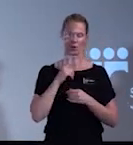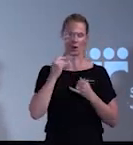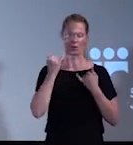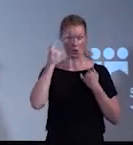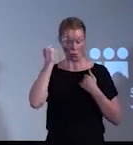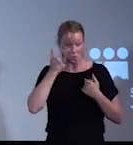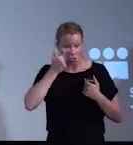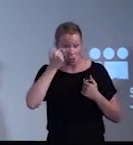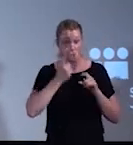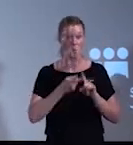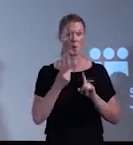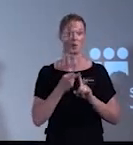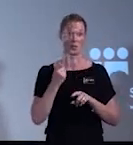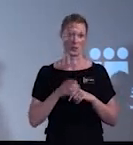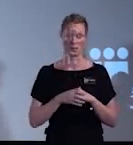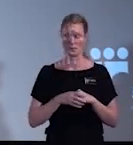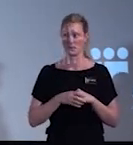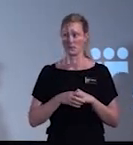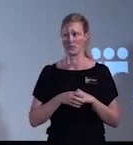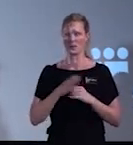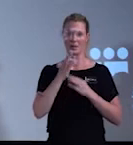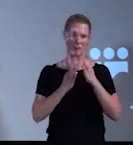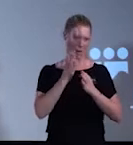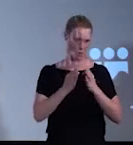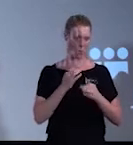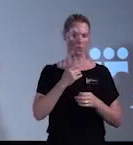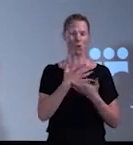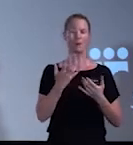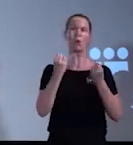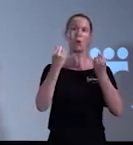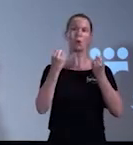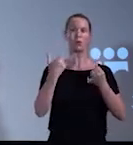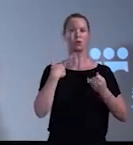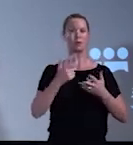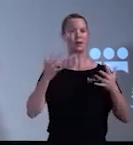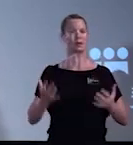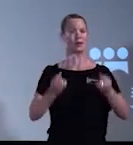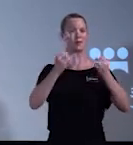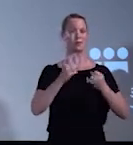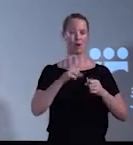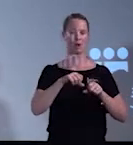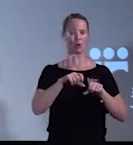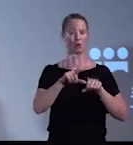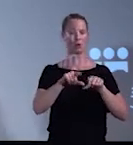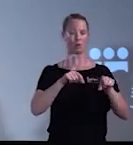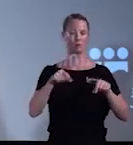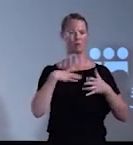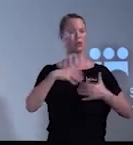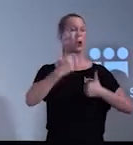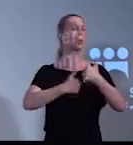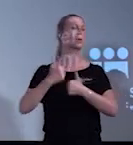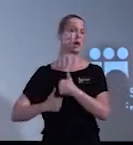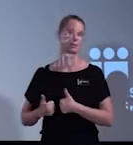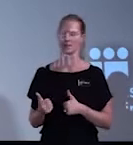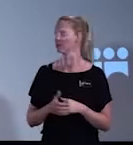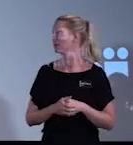ett skämt från början. Att många blev så hotade av att jag ville bredda urvalet. De vill inte ha konkurrensen.